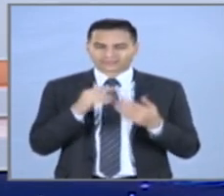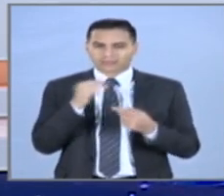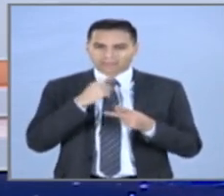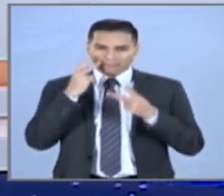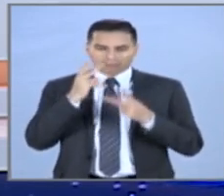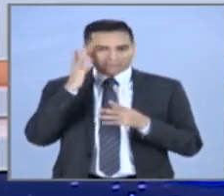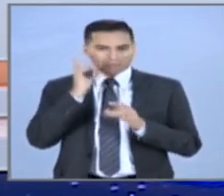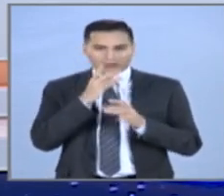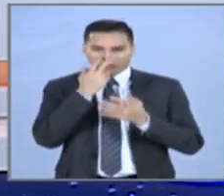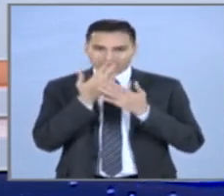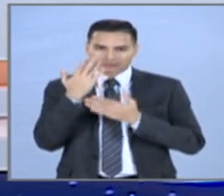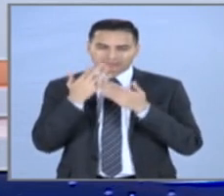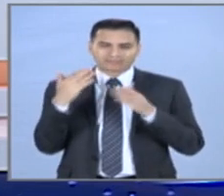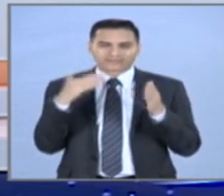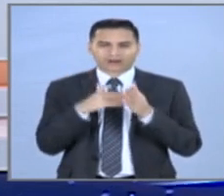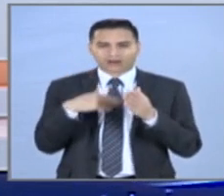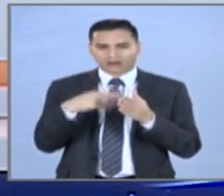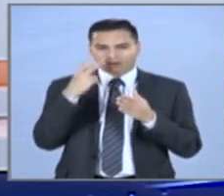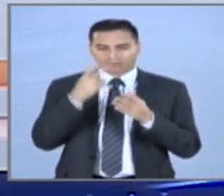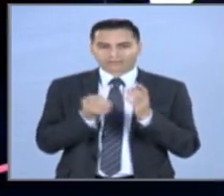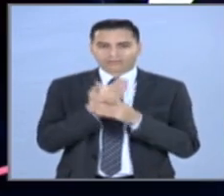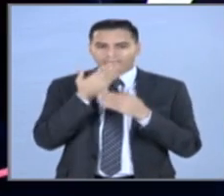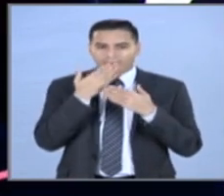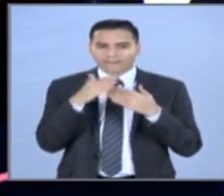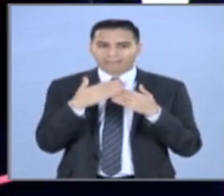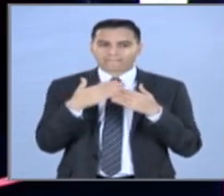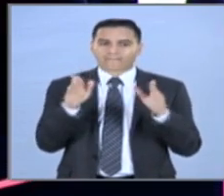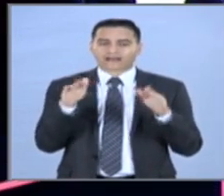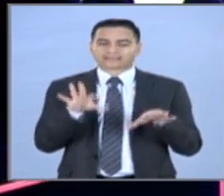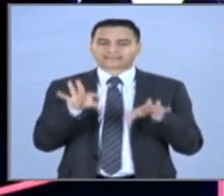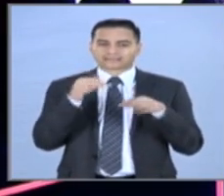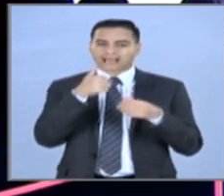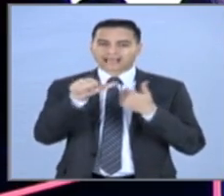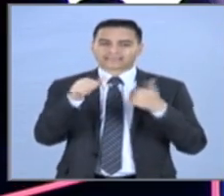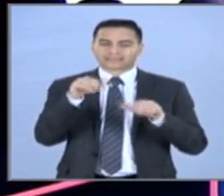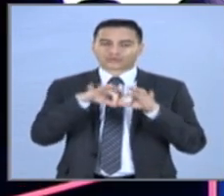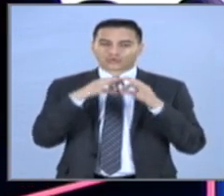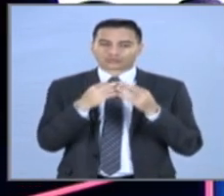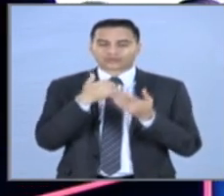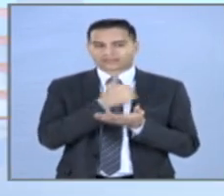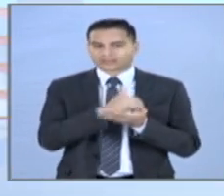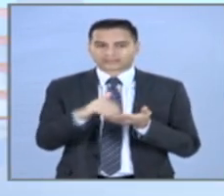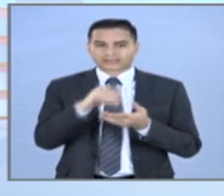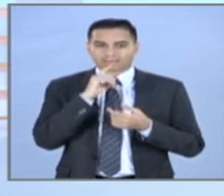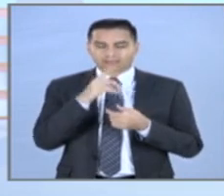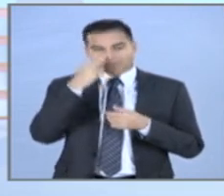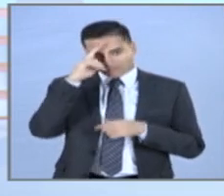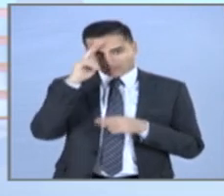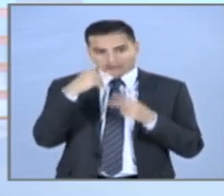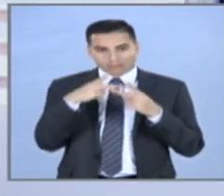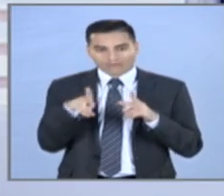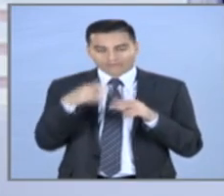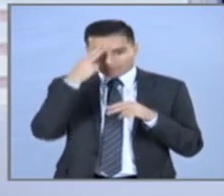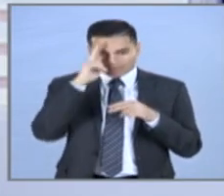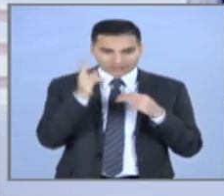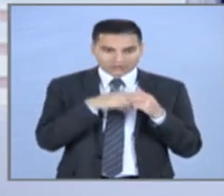البرنامج من زمان، ولما لقيت فتحوا باب التقديم قدمت للعيله والحمد لله جينا التصفيات. مين وافق ومين اعترض؟